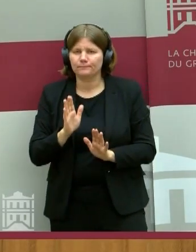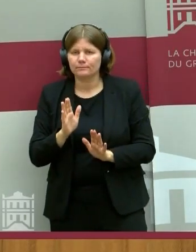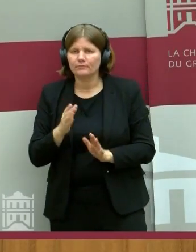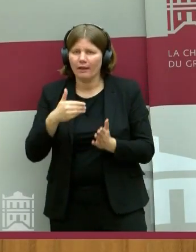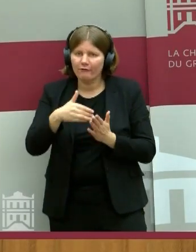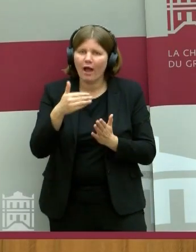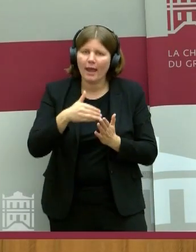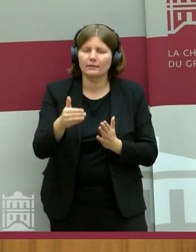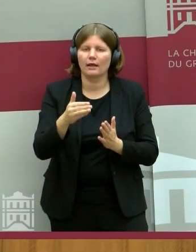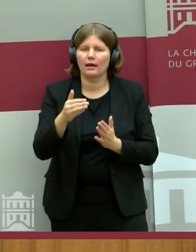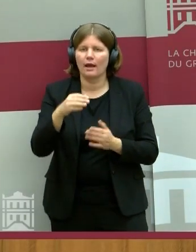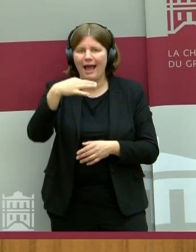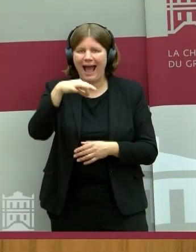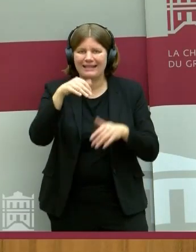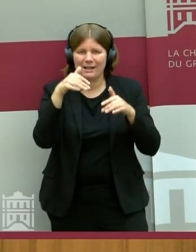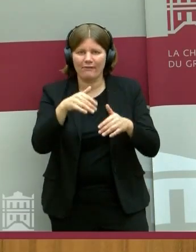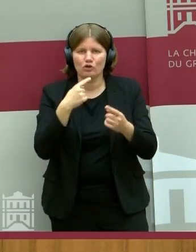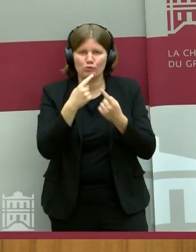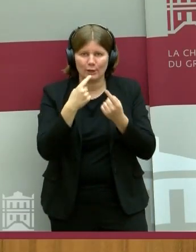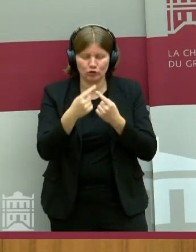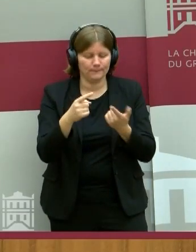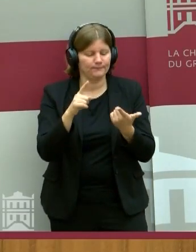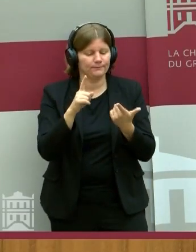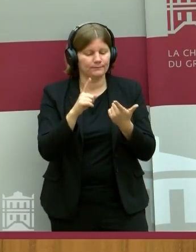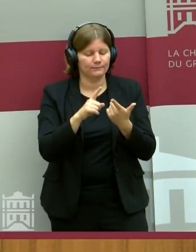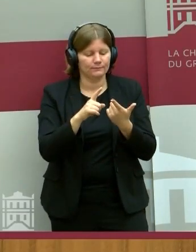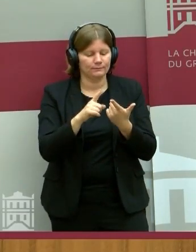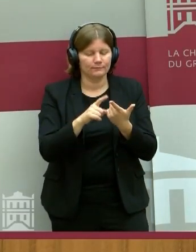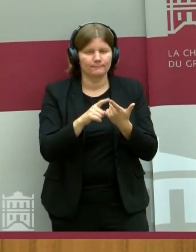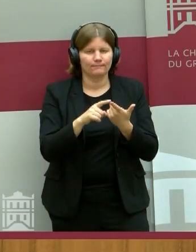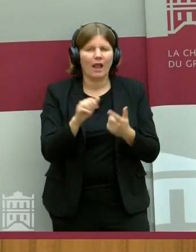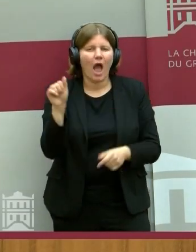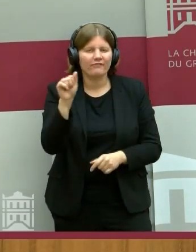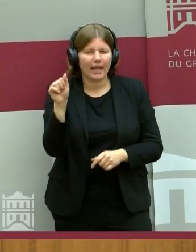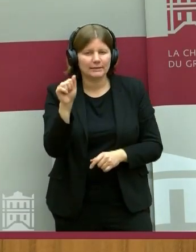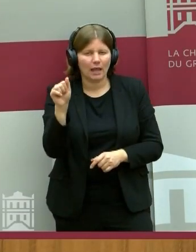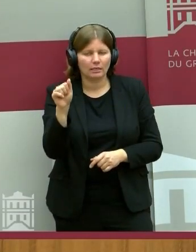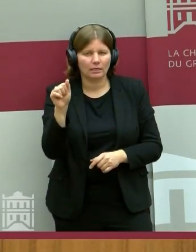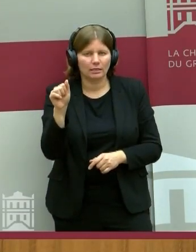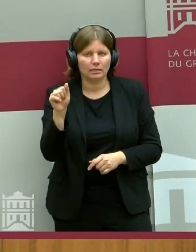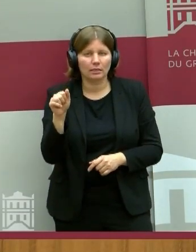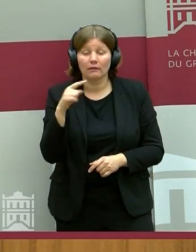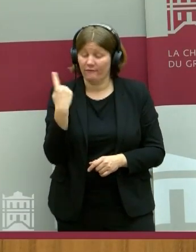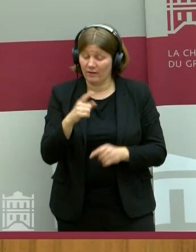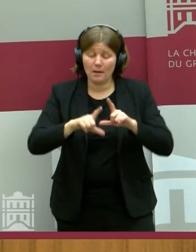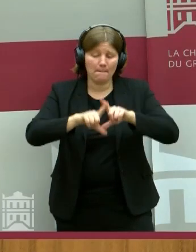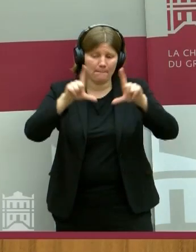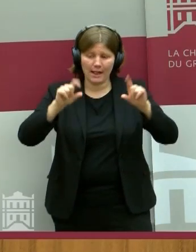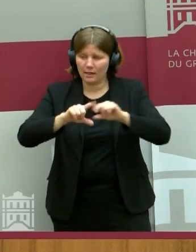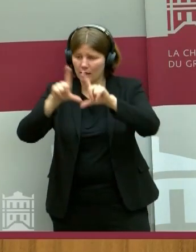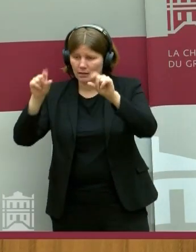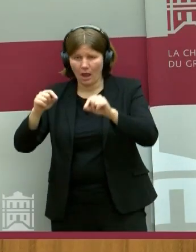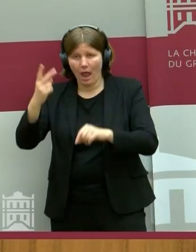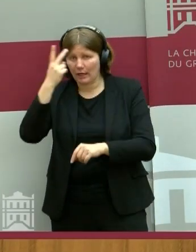Ich wollte noch weiter mit den Einzelfeldern schwätzen, mit Afghanistan. Afghanistan, wisst ihr, wir haben die Bilder alle gut in Erinnerung, das war